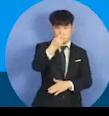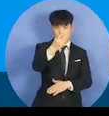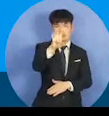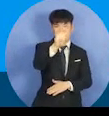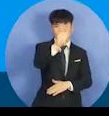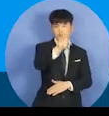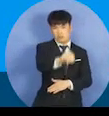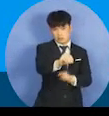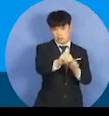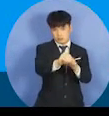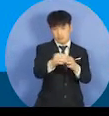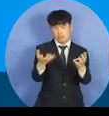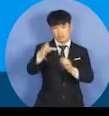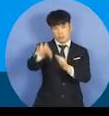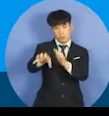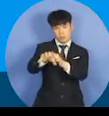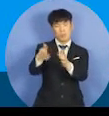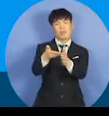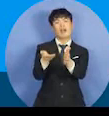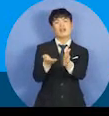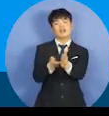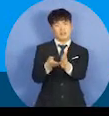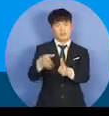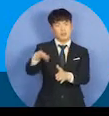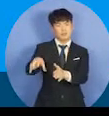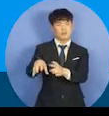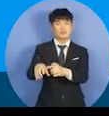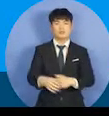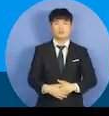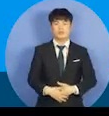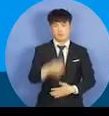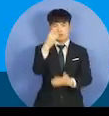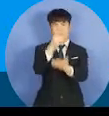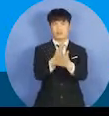이상이며 근무지는 당진시 송화읍 송항읍입니다.